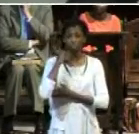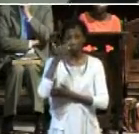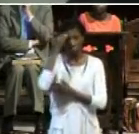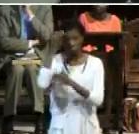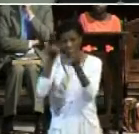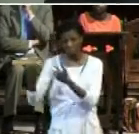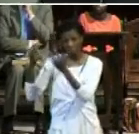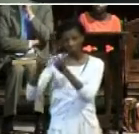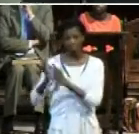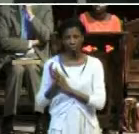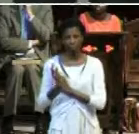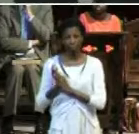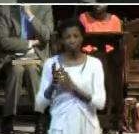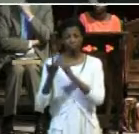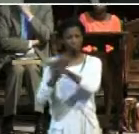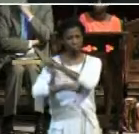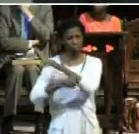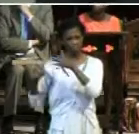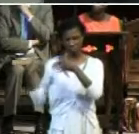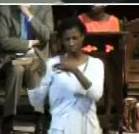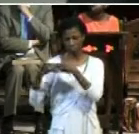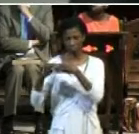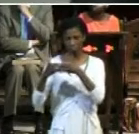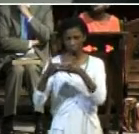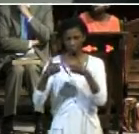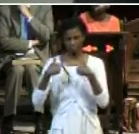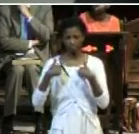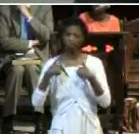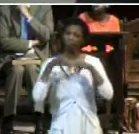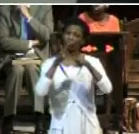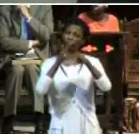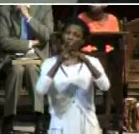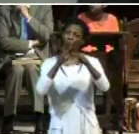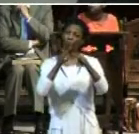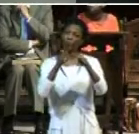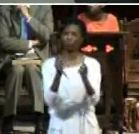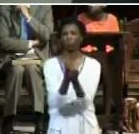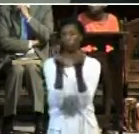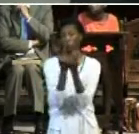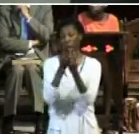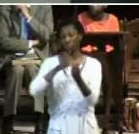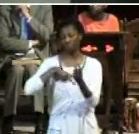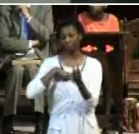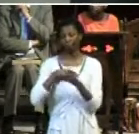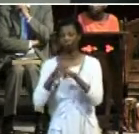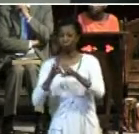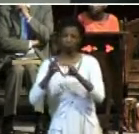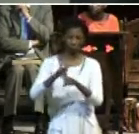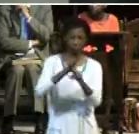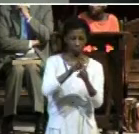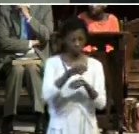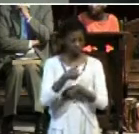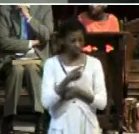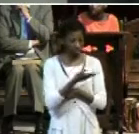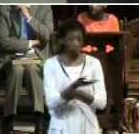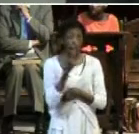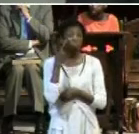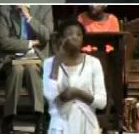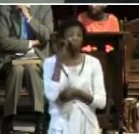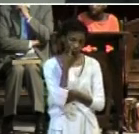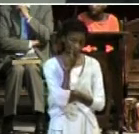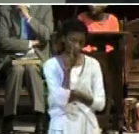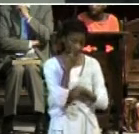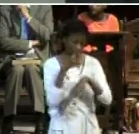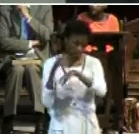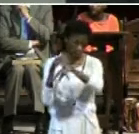La semaine qui vient de se passer, j'ai mis de l'ordre dans mon jardin. Et j'ai vu le printemps. C'est merveilleux.